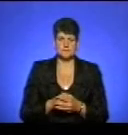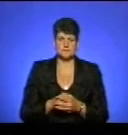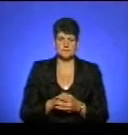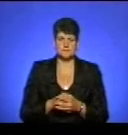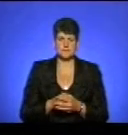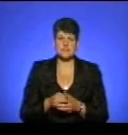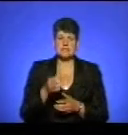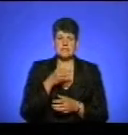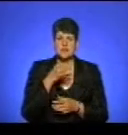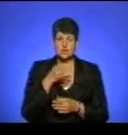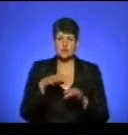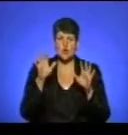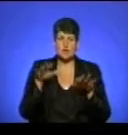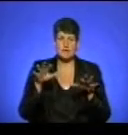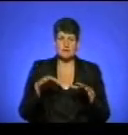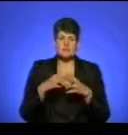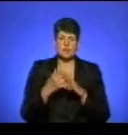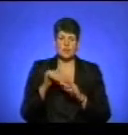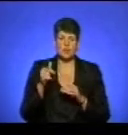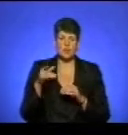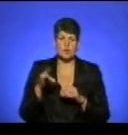І зазначу, що злива в селі Угрин пройшла